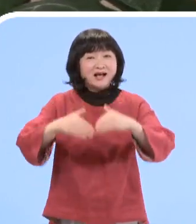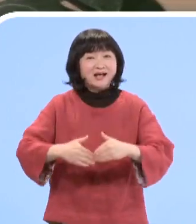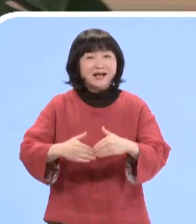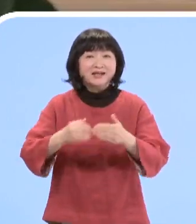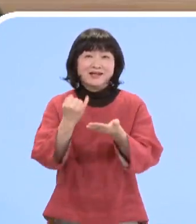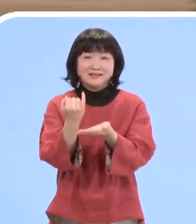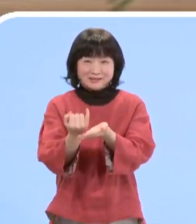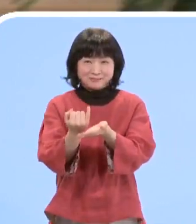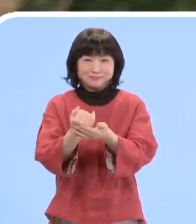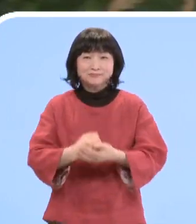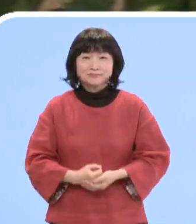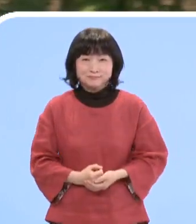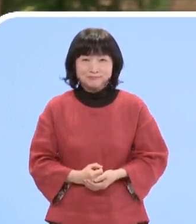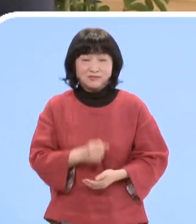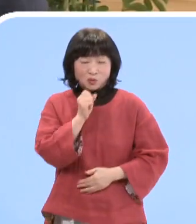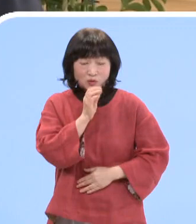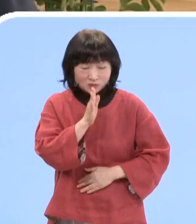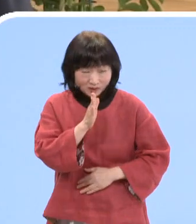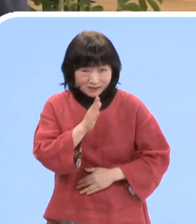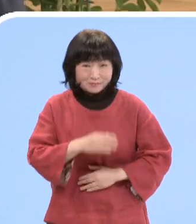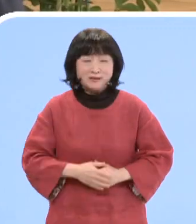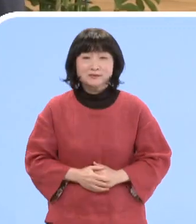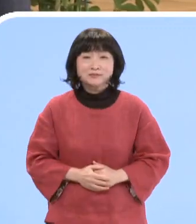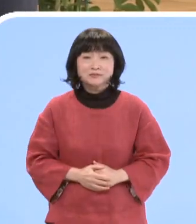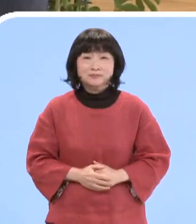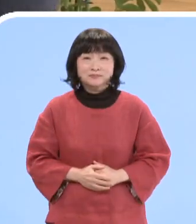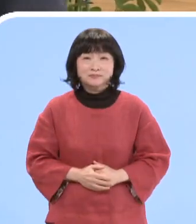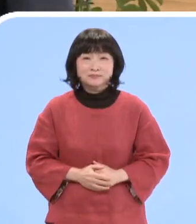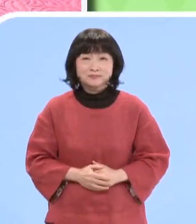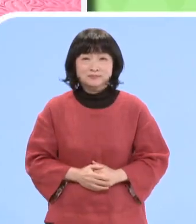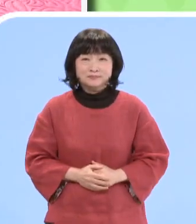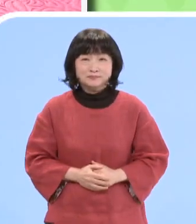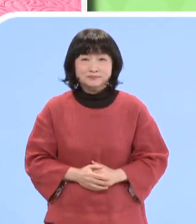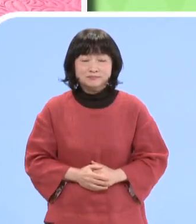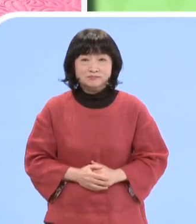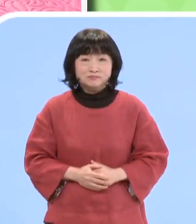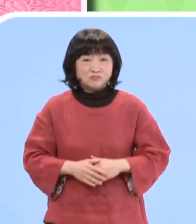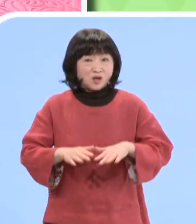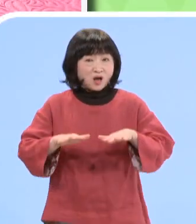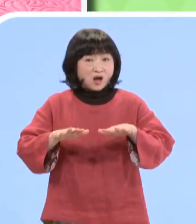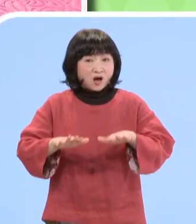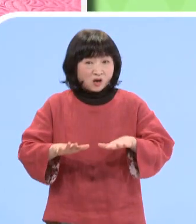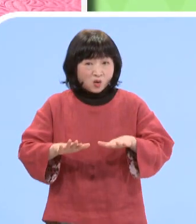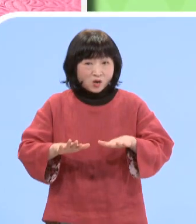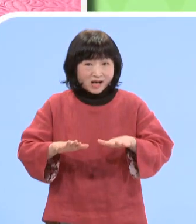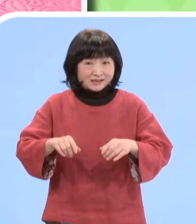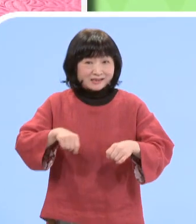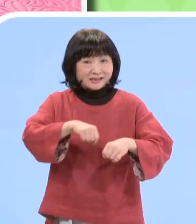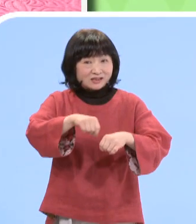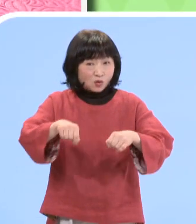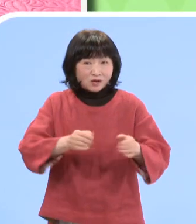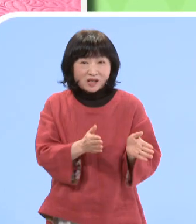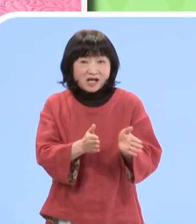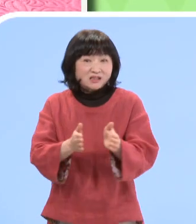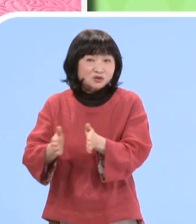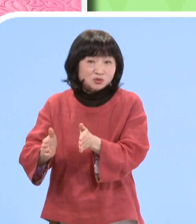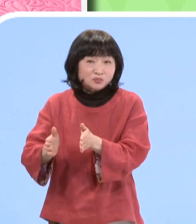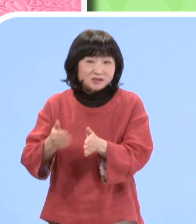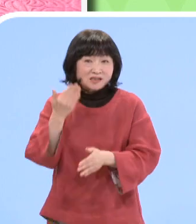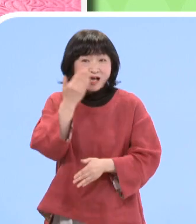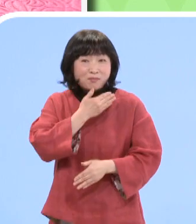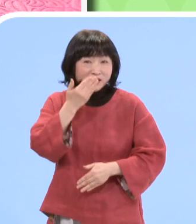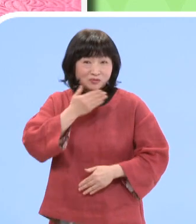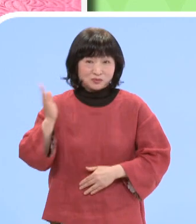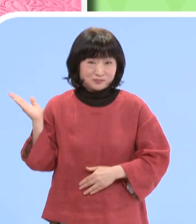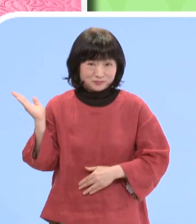。 はい、よろしくお願いします。 どうぞよろしくお願いします。 今回井戸カフェがご用意したスイーツはこ